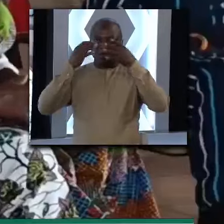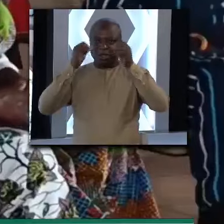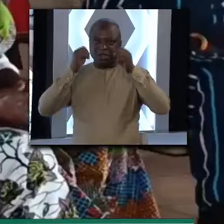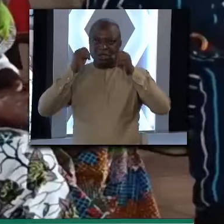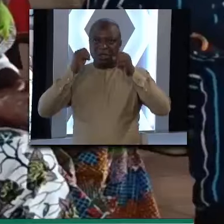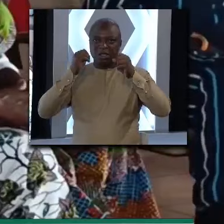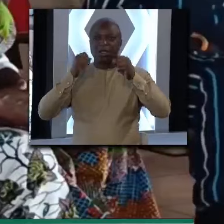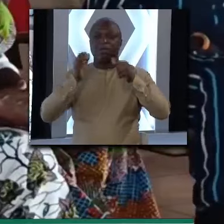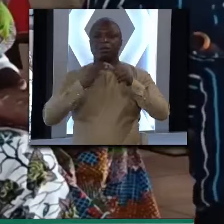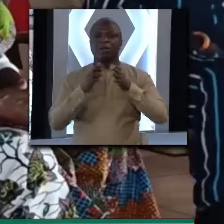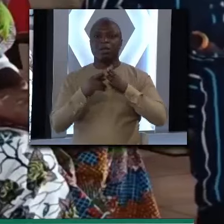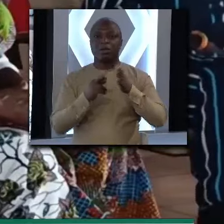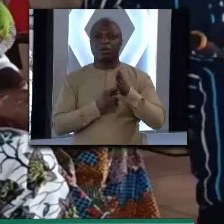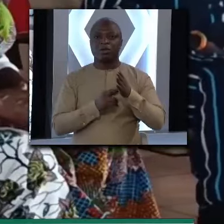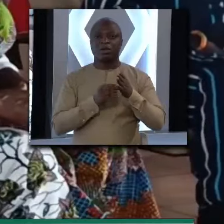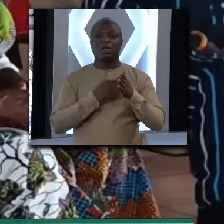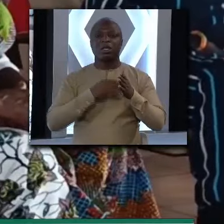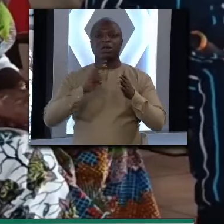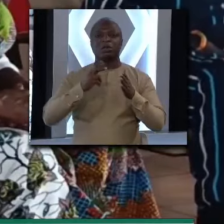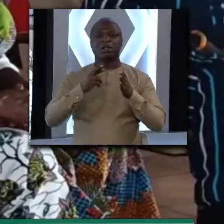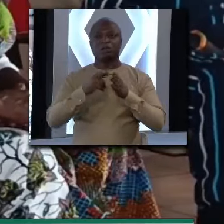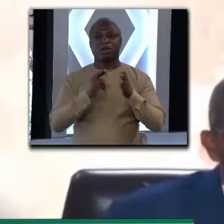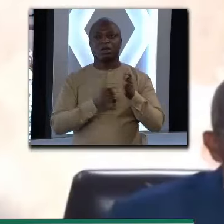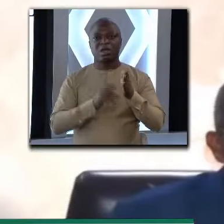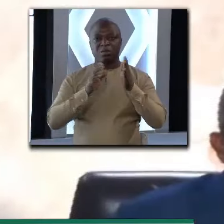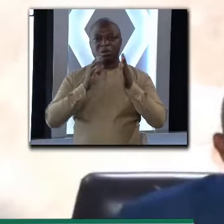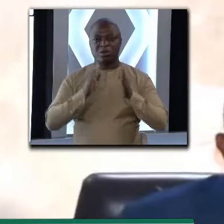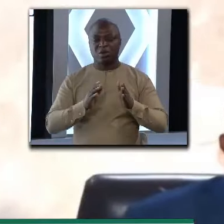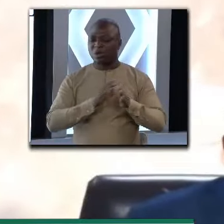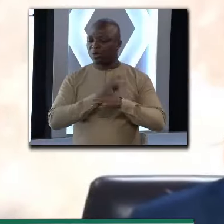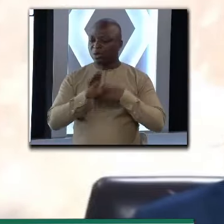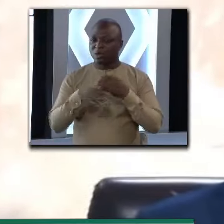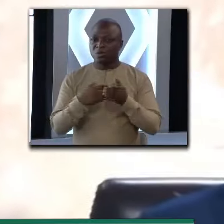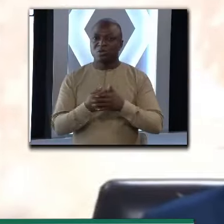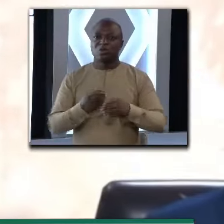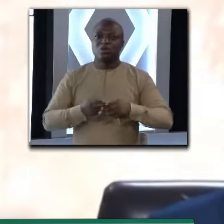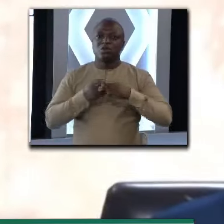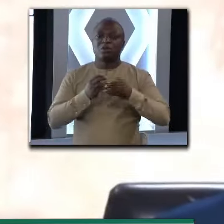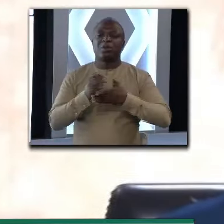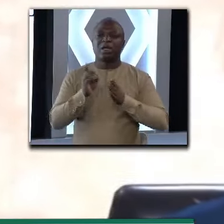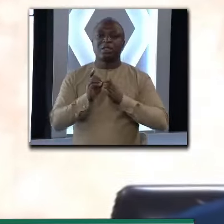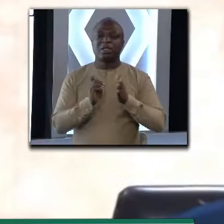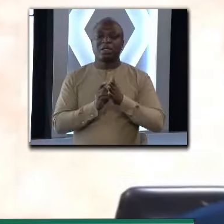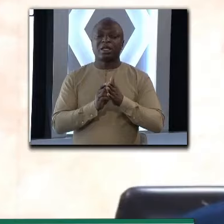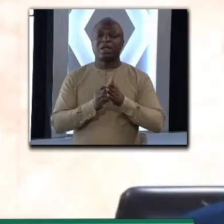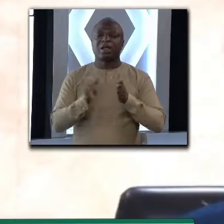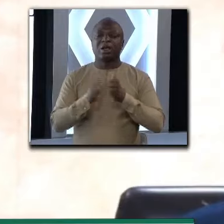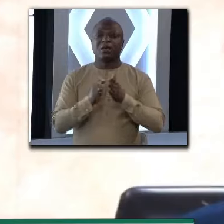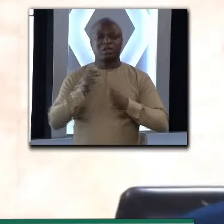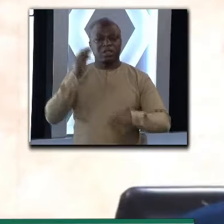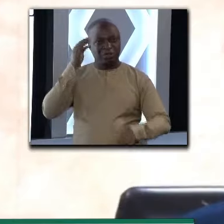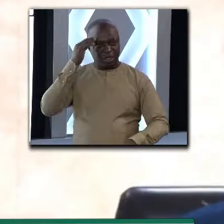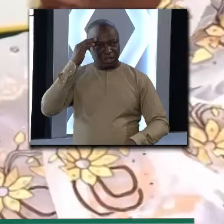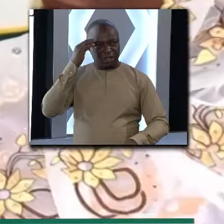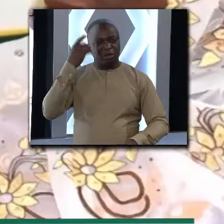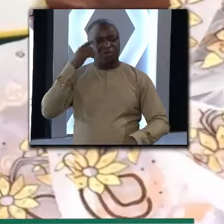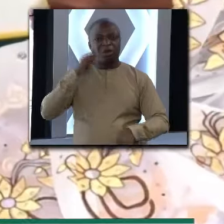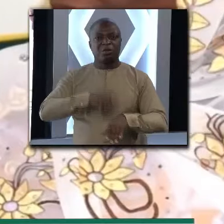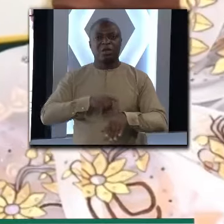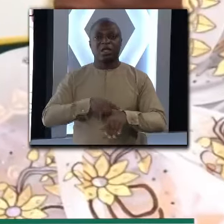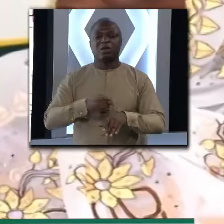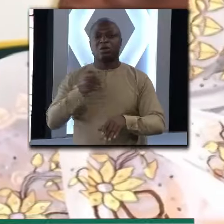un premier rapporteur et un deuxième rapporteur, tous nommés par décret pris en Conseil des ministres pour un mandat